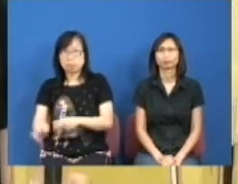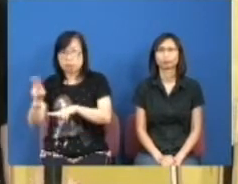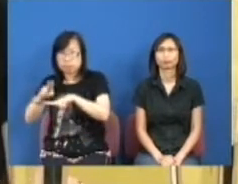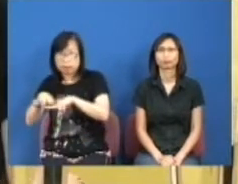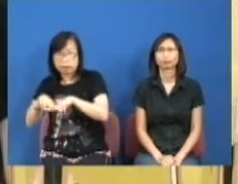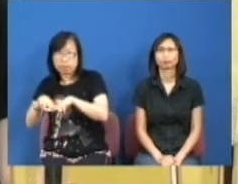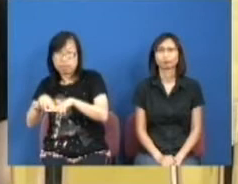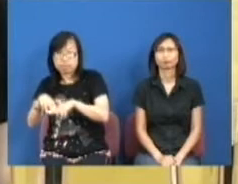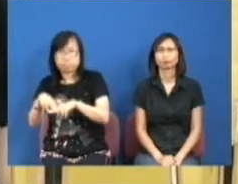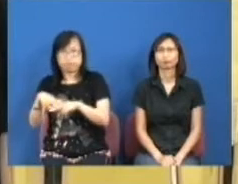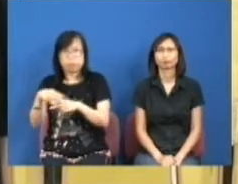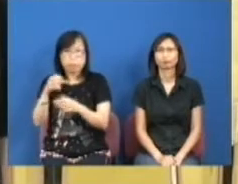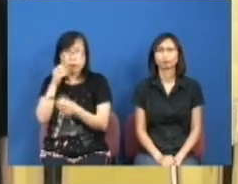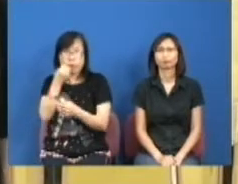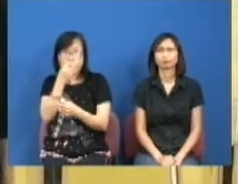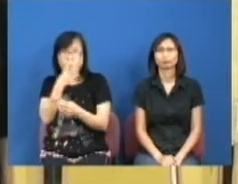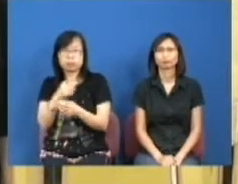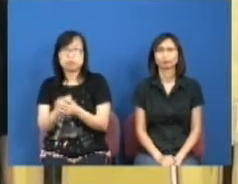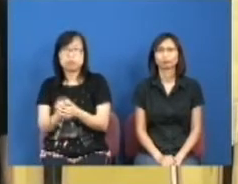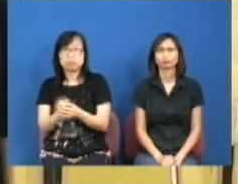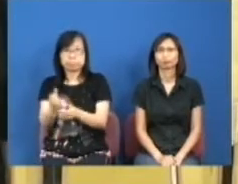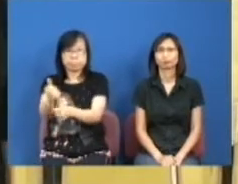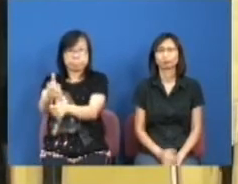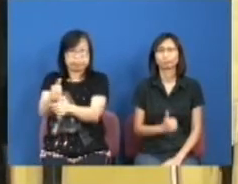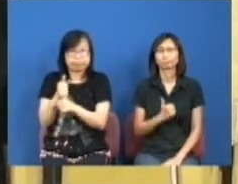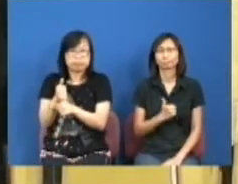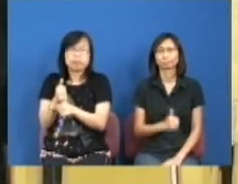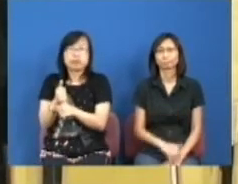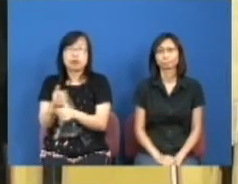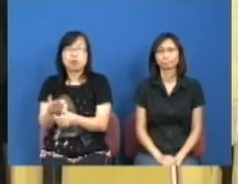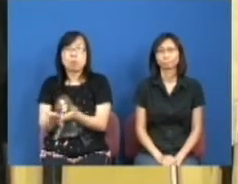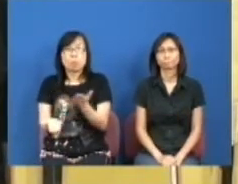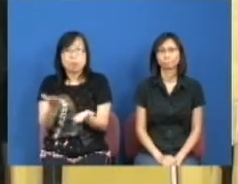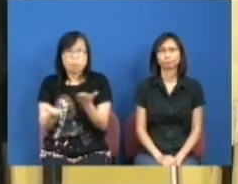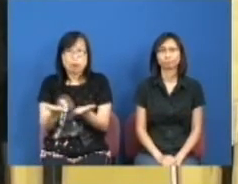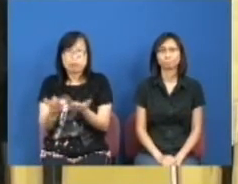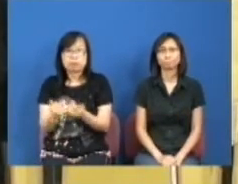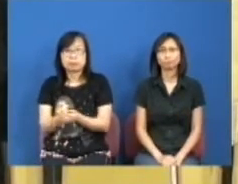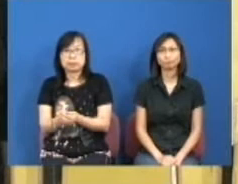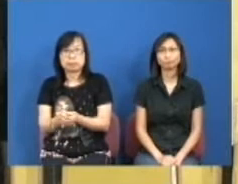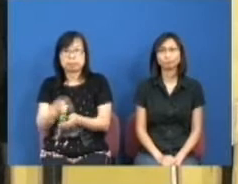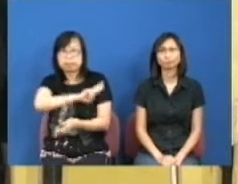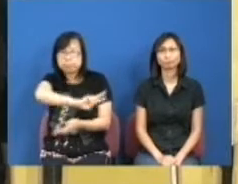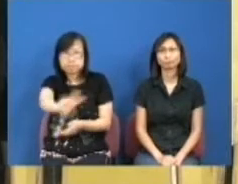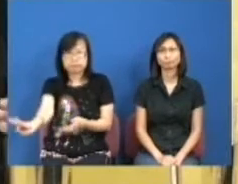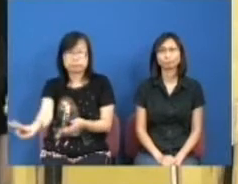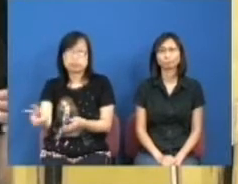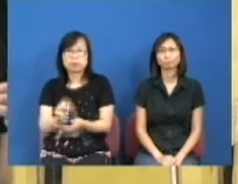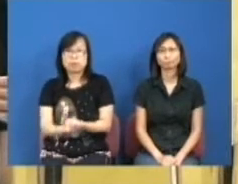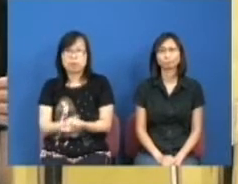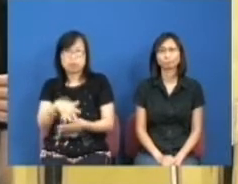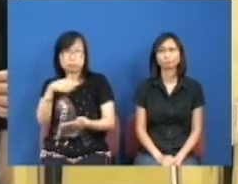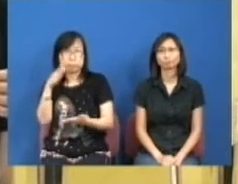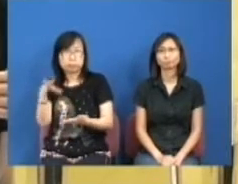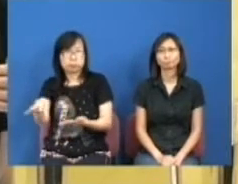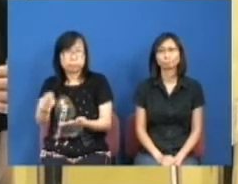啦嚇，對香港個公民社會嗰個拉攏啊，或者係呢個統戰啦，我係用唔同嘅